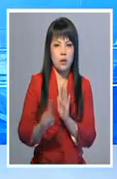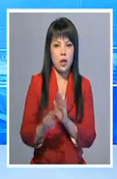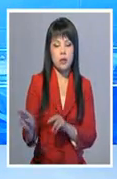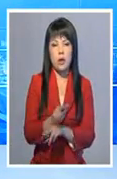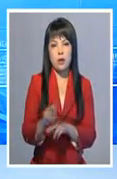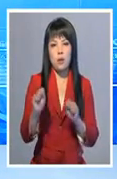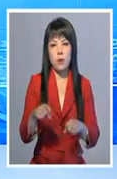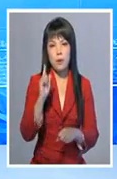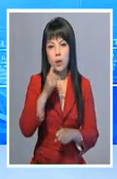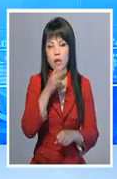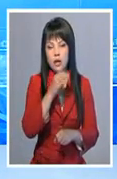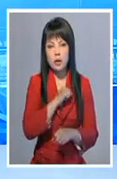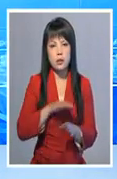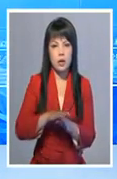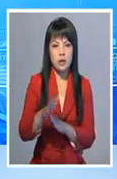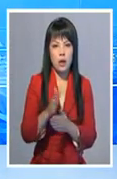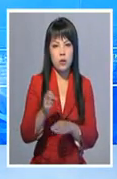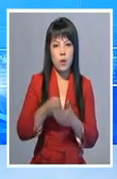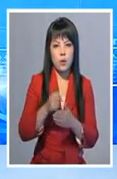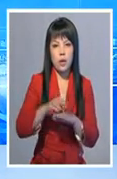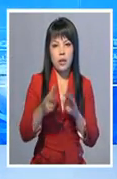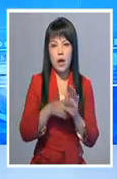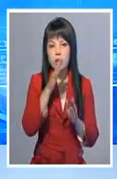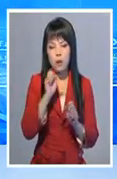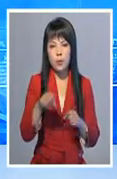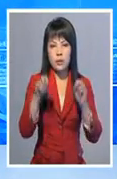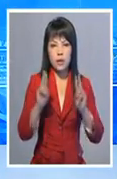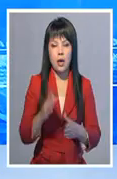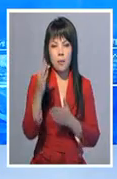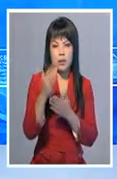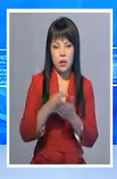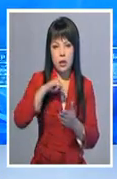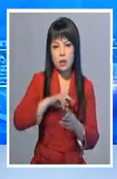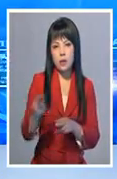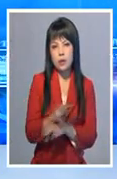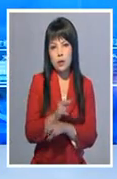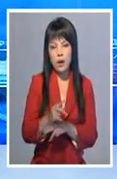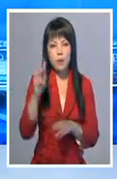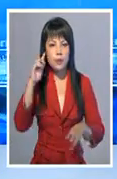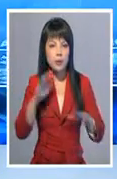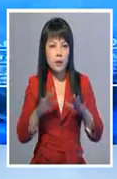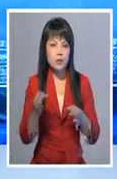жастан қабылданған балғындар осында 18 жасқа дейін арнайы бағдарламамен бойлары мен ойларын сауықтырады.